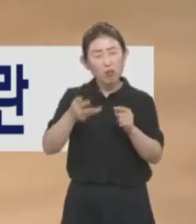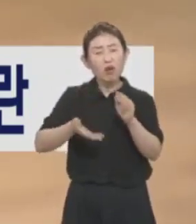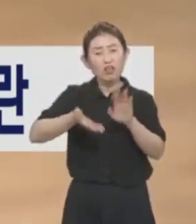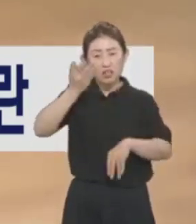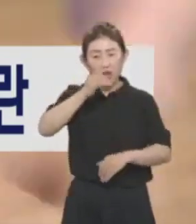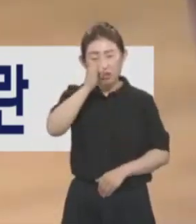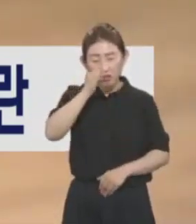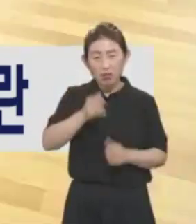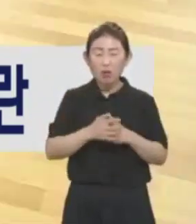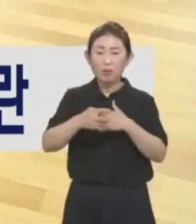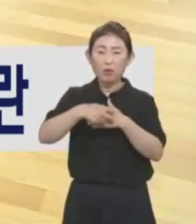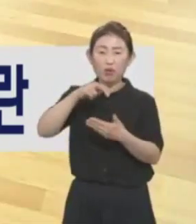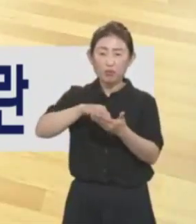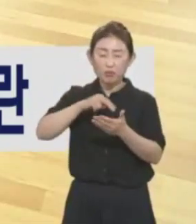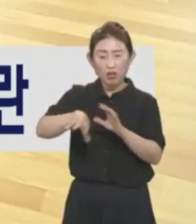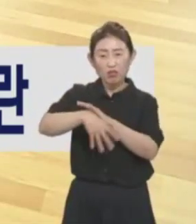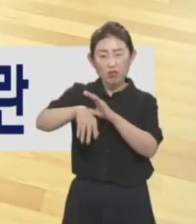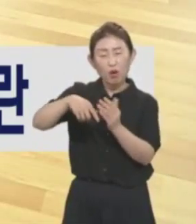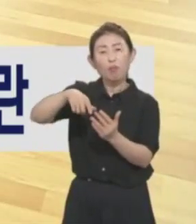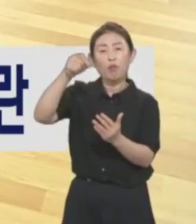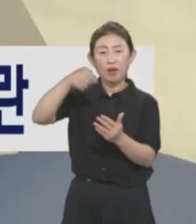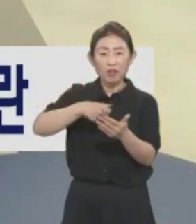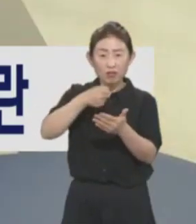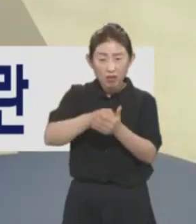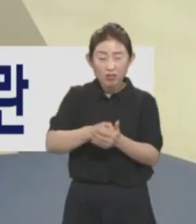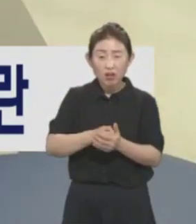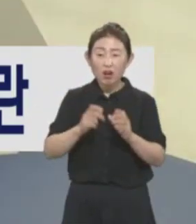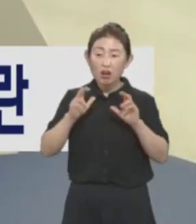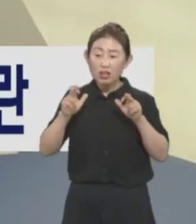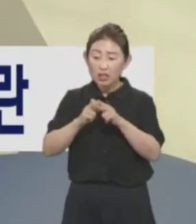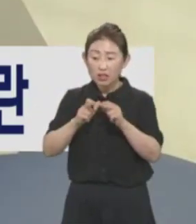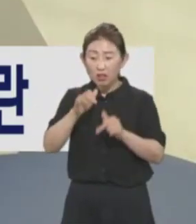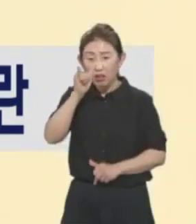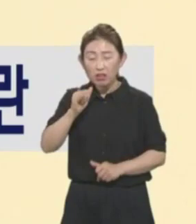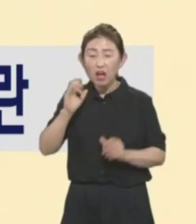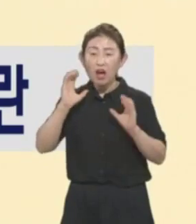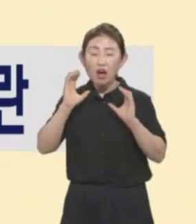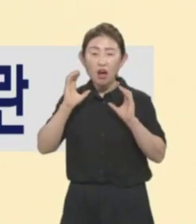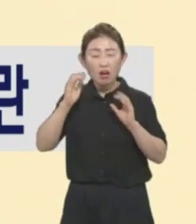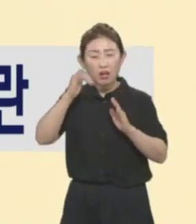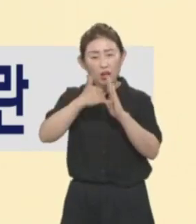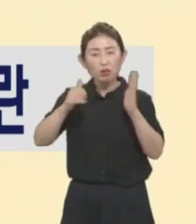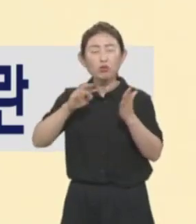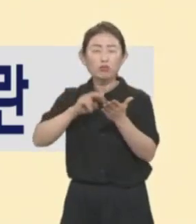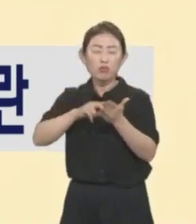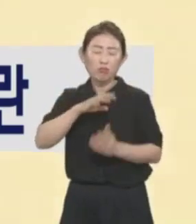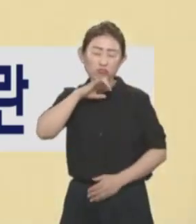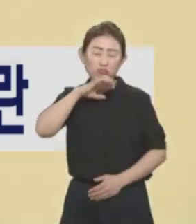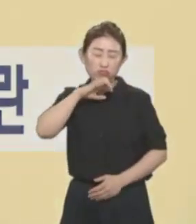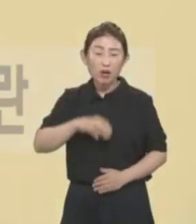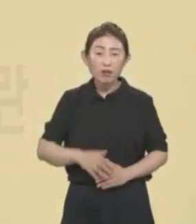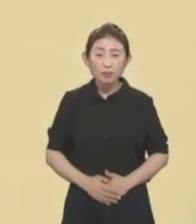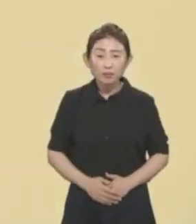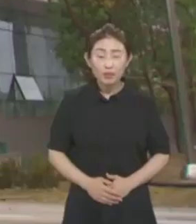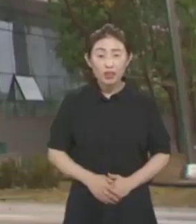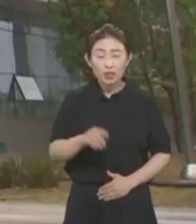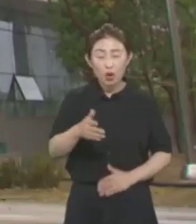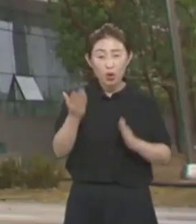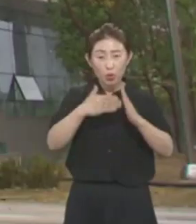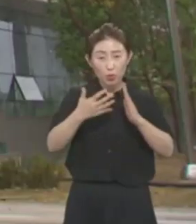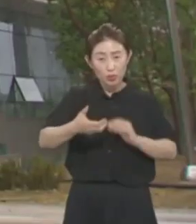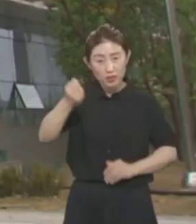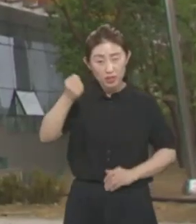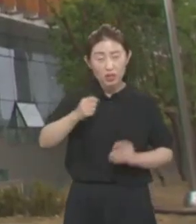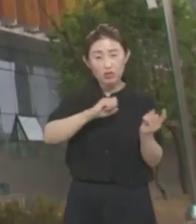측이 무작위 추천 방식으로 선정하기로 해 장애아동 가족들의 불만을 사고 있습니다. 이 병원은 국내 첫 공공